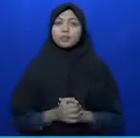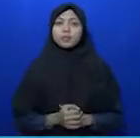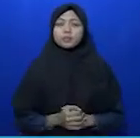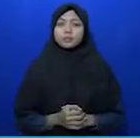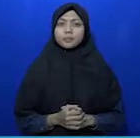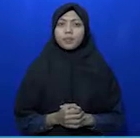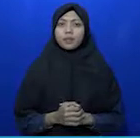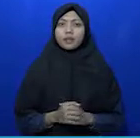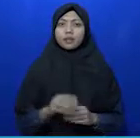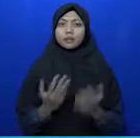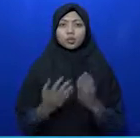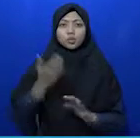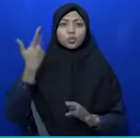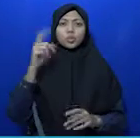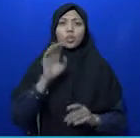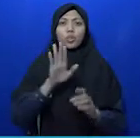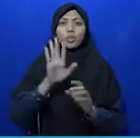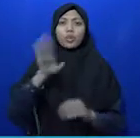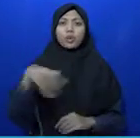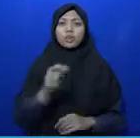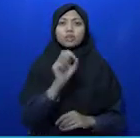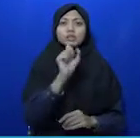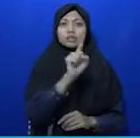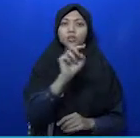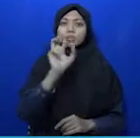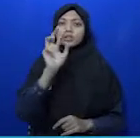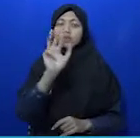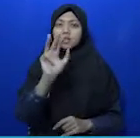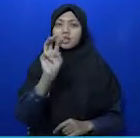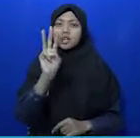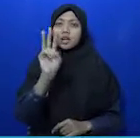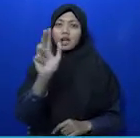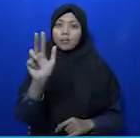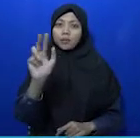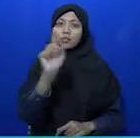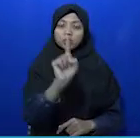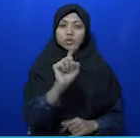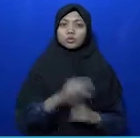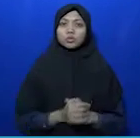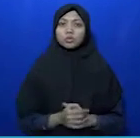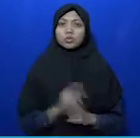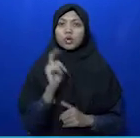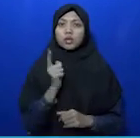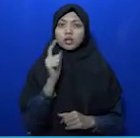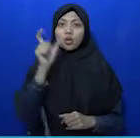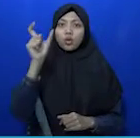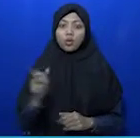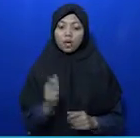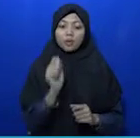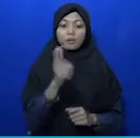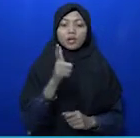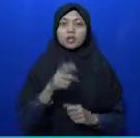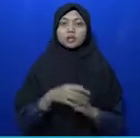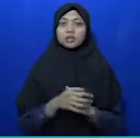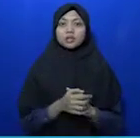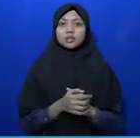oleh Mahathir tahun 81. Jadi waktu dia membeli Gatri, perusahaan perkebunan terbesar di dunia itu, dia beli di